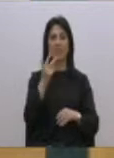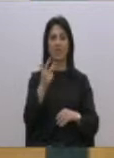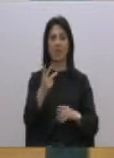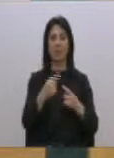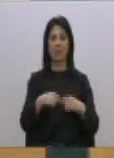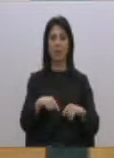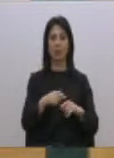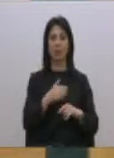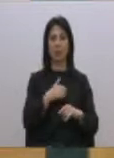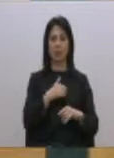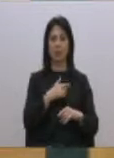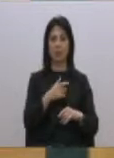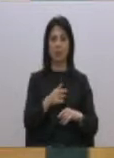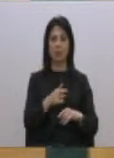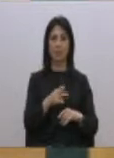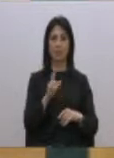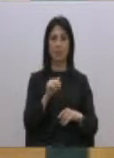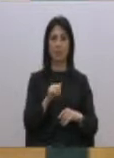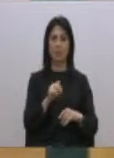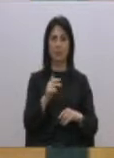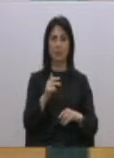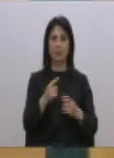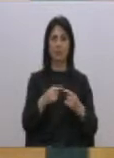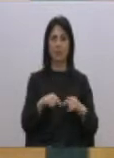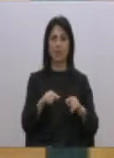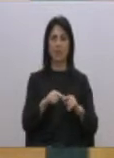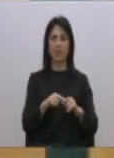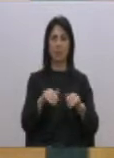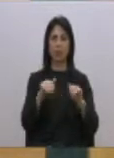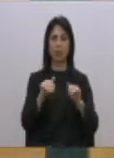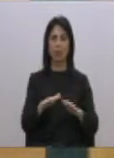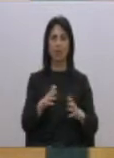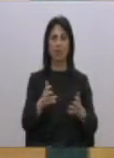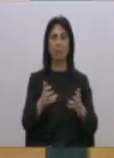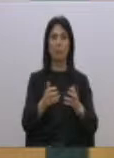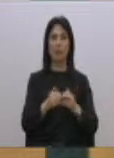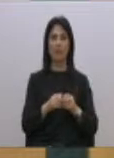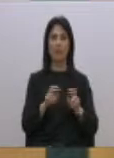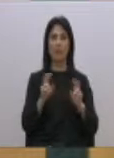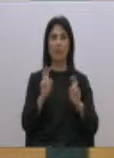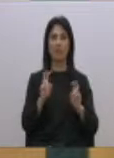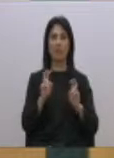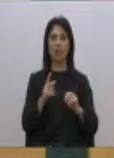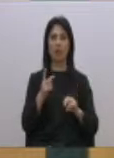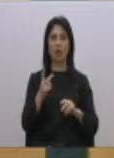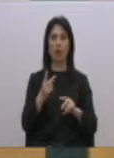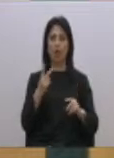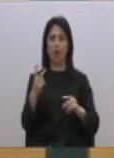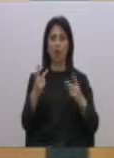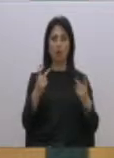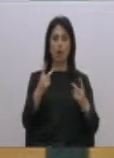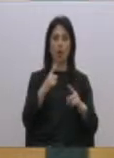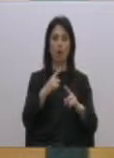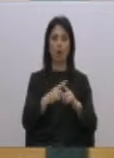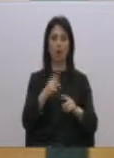საბჭოში და საბჭოში გადაწყვეტილებები მიიღებოდეს ეგრეთ წოდებული